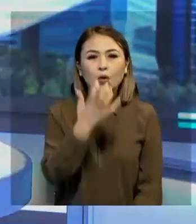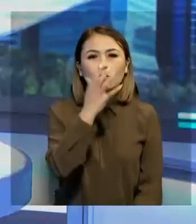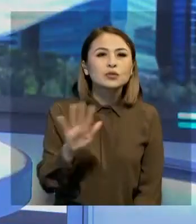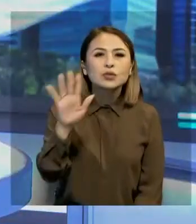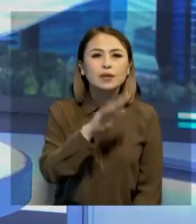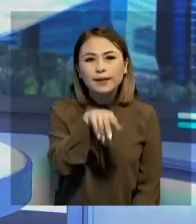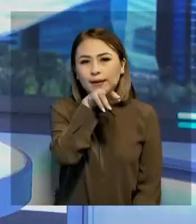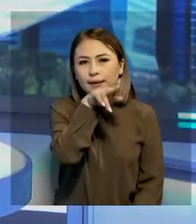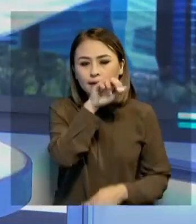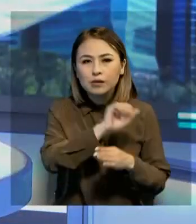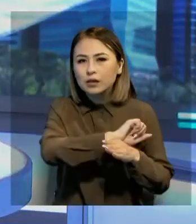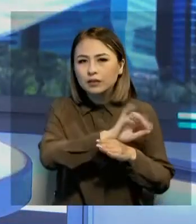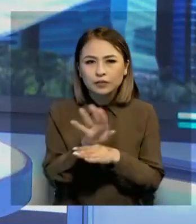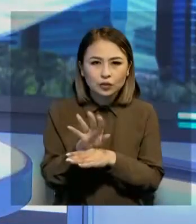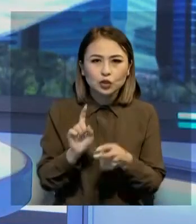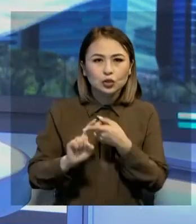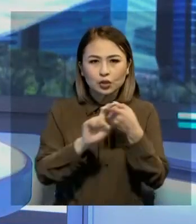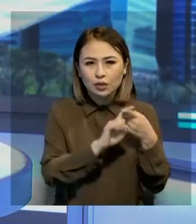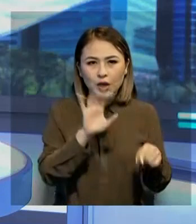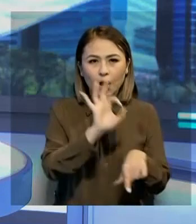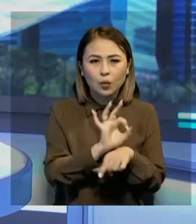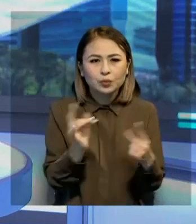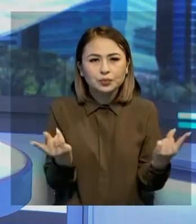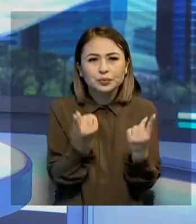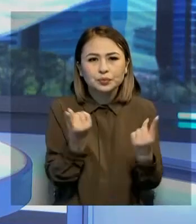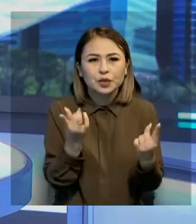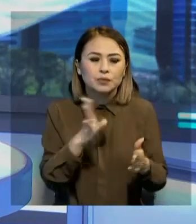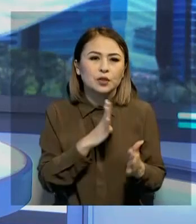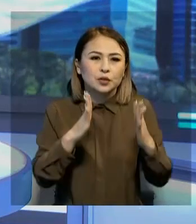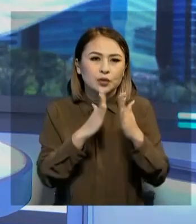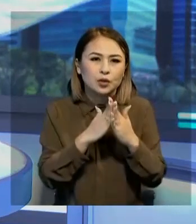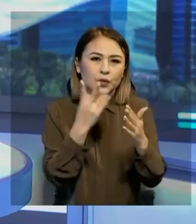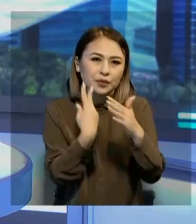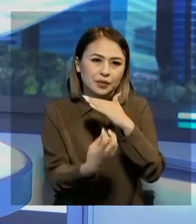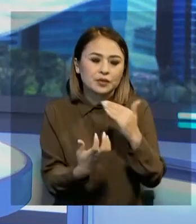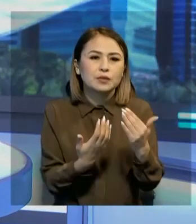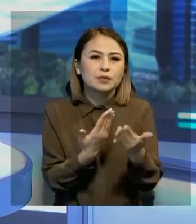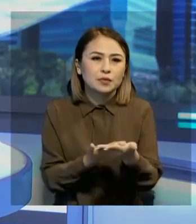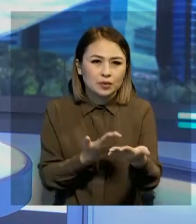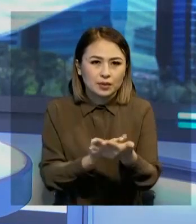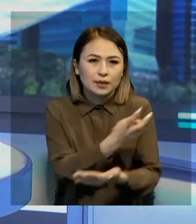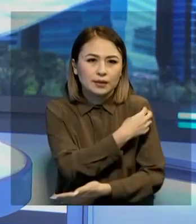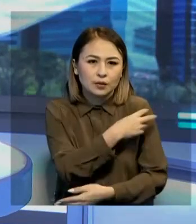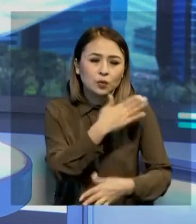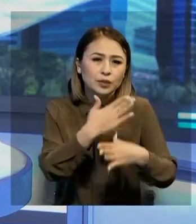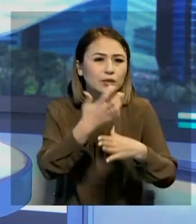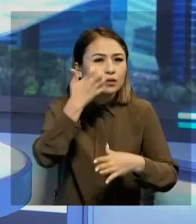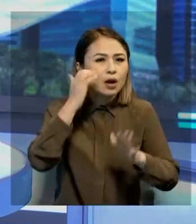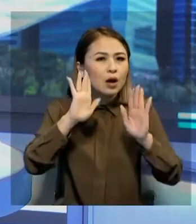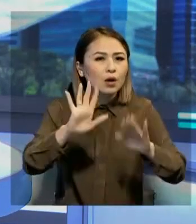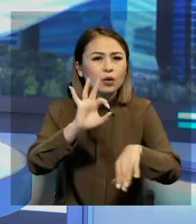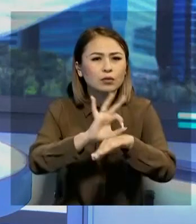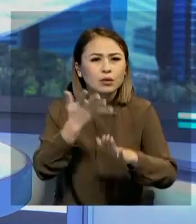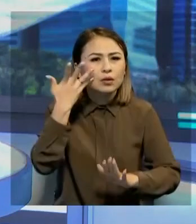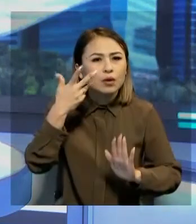Оңтүстік Кореяда коронавирус жұқтырған және ауру жеңіл өтіп жатқан азаматтарға үйде қалуға кеңес берілді. Дәрігерлердің көмегіне тек